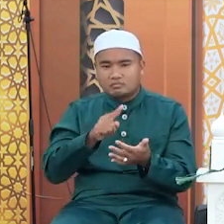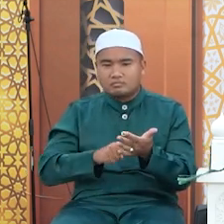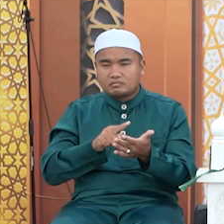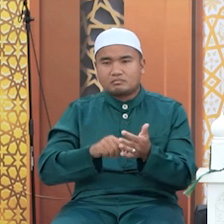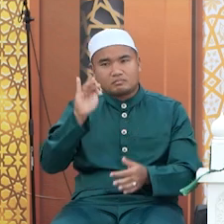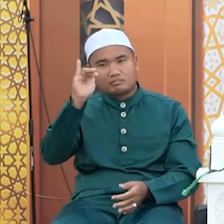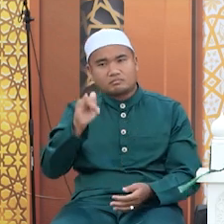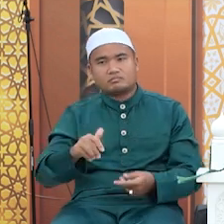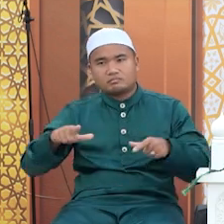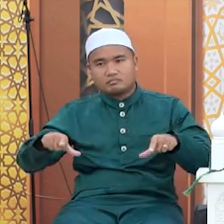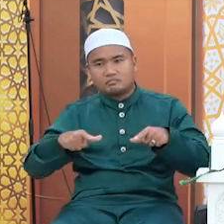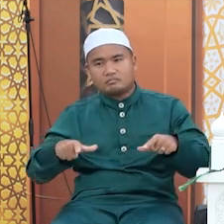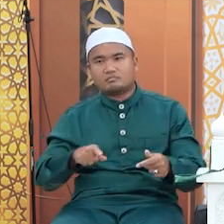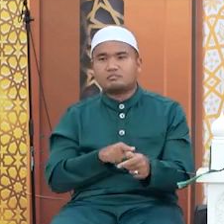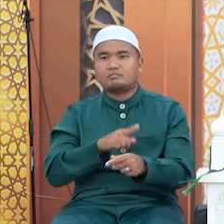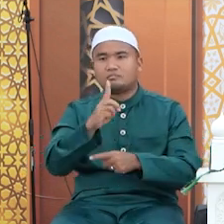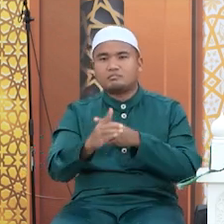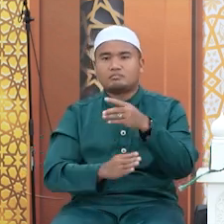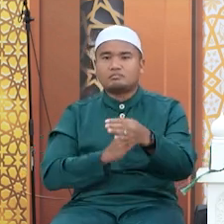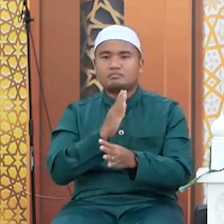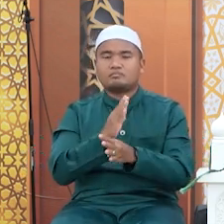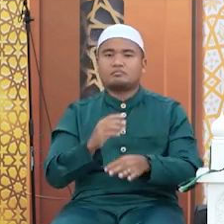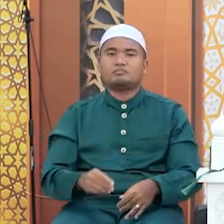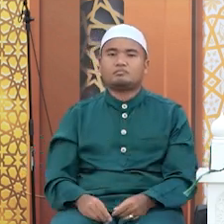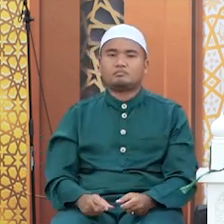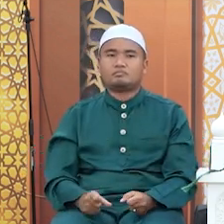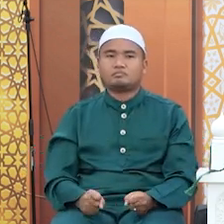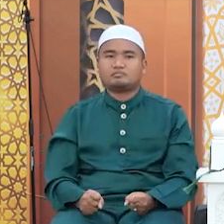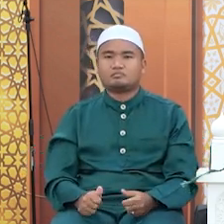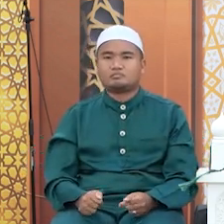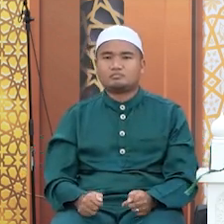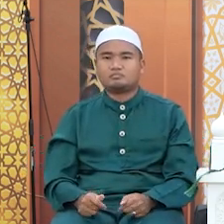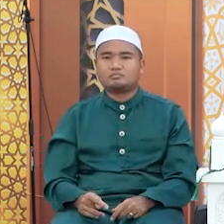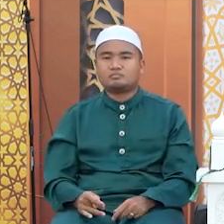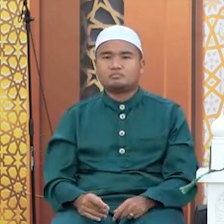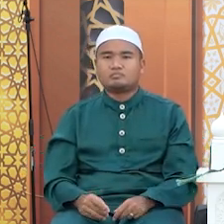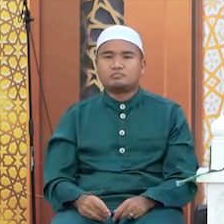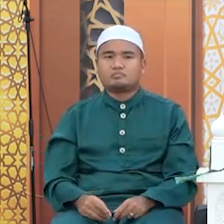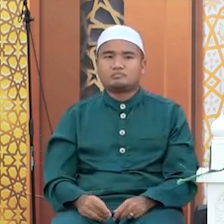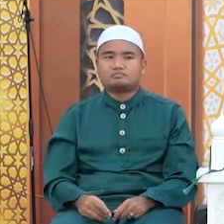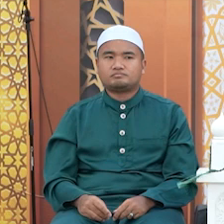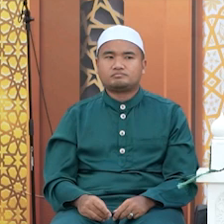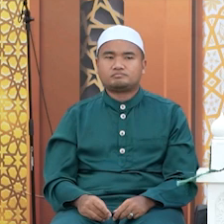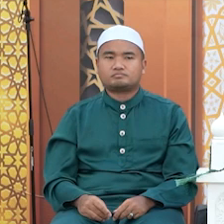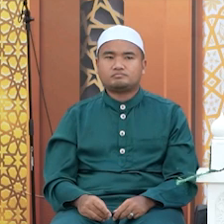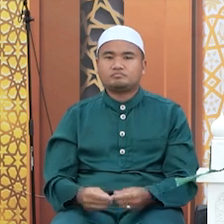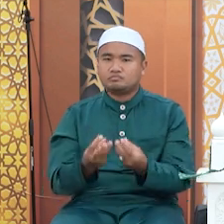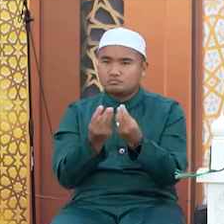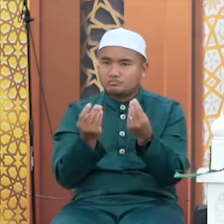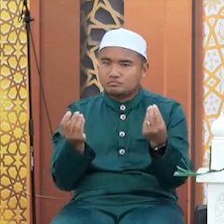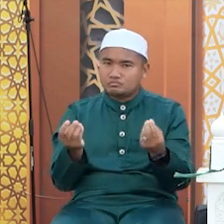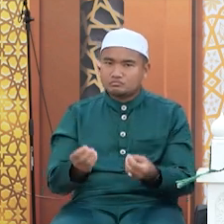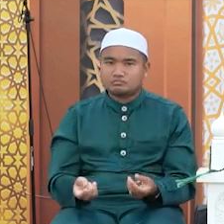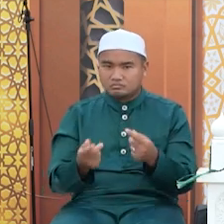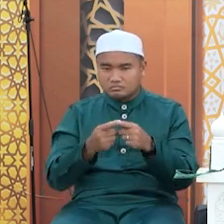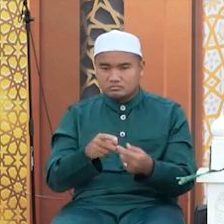besar, melalui hukum di mana tanah sendiri memamah dan menelan. Semuanya itu kita